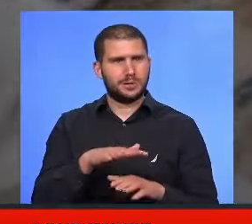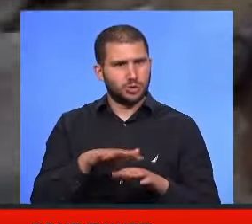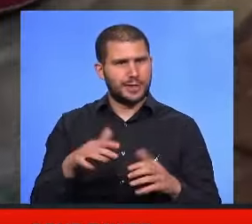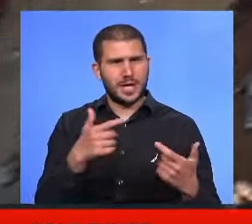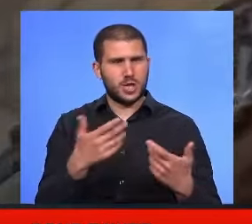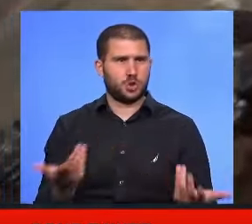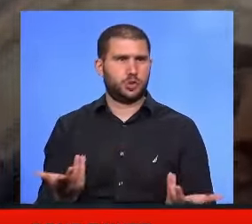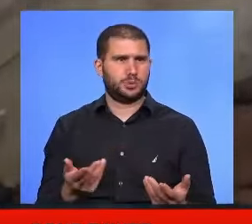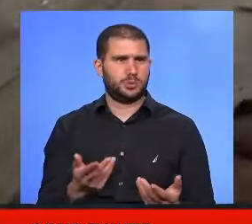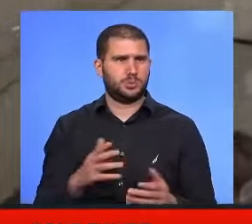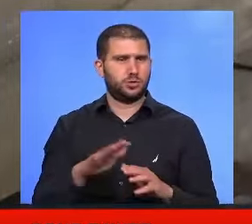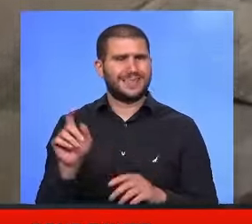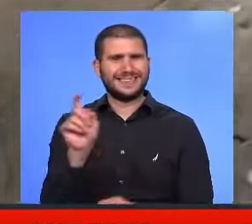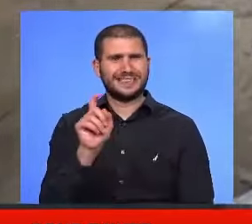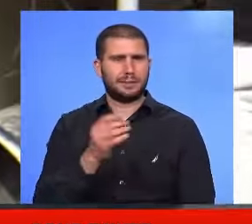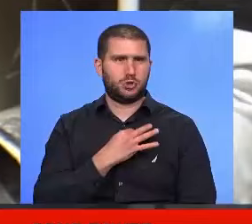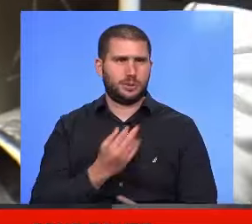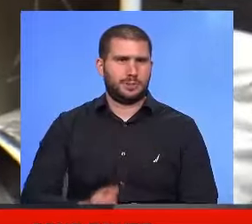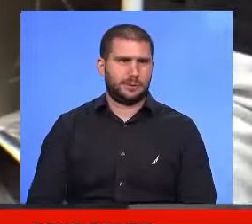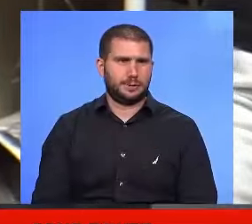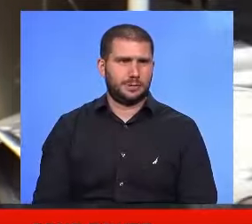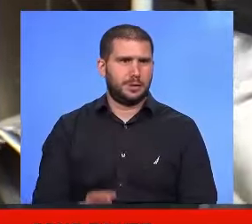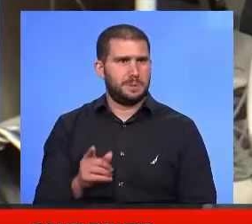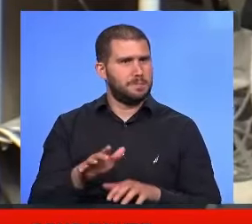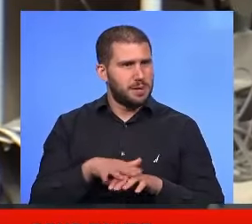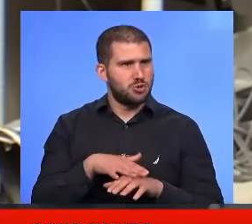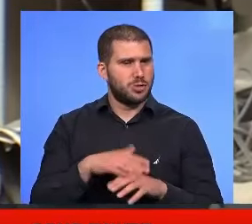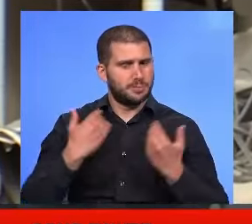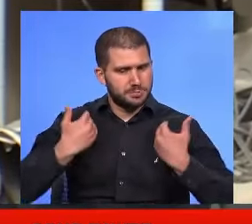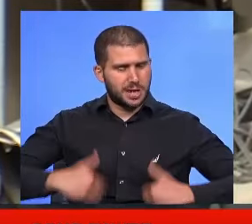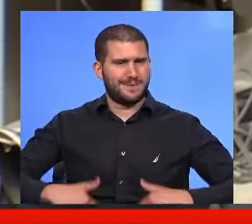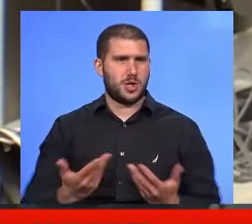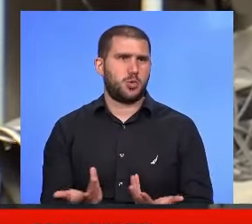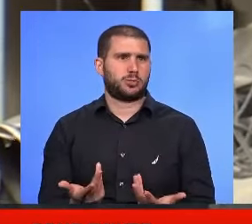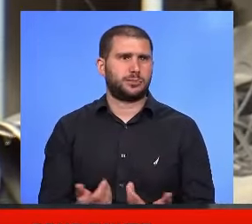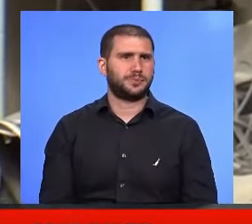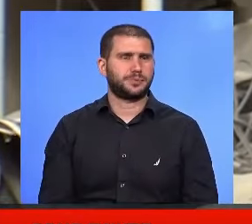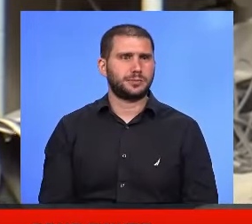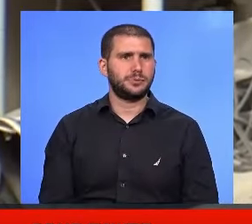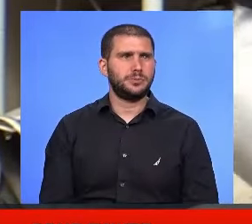שטח ספרי. הם מרגישים את זה מכף הרגל ועד הראש.